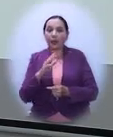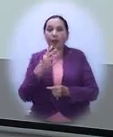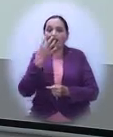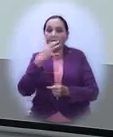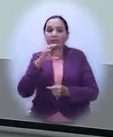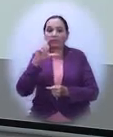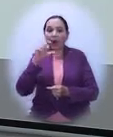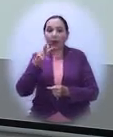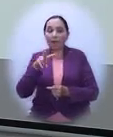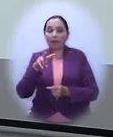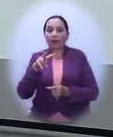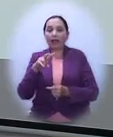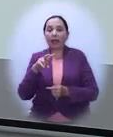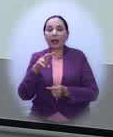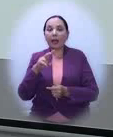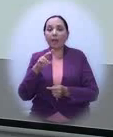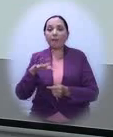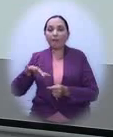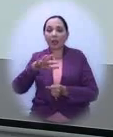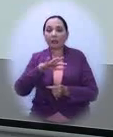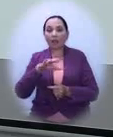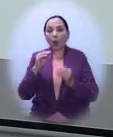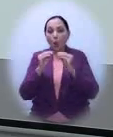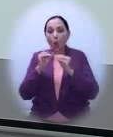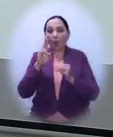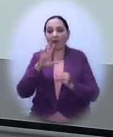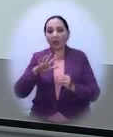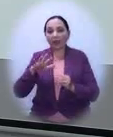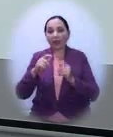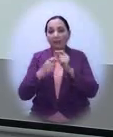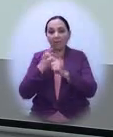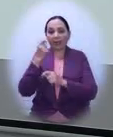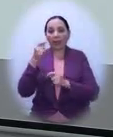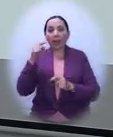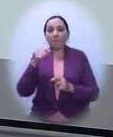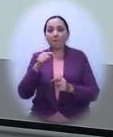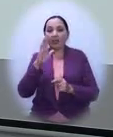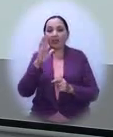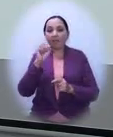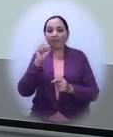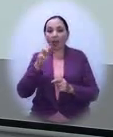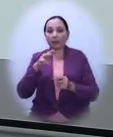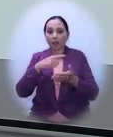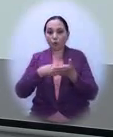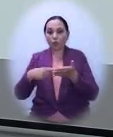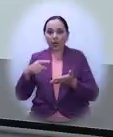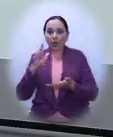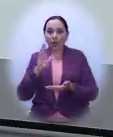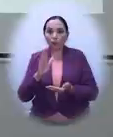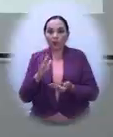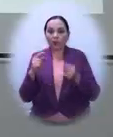Qizdirish elementining qizdirish maydoni 10 kvadrat metrga 1000 watt qilib mo'ljallangan